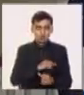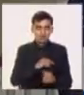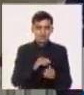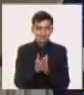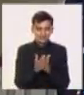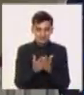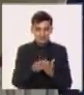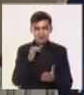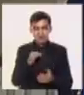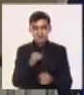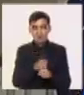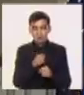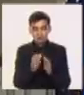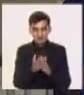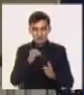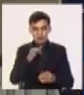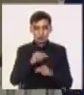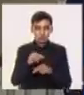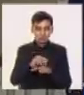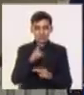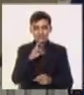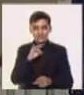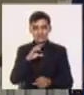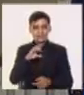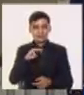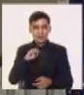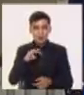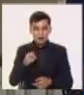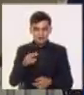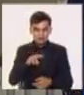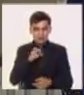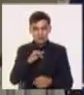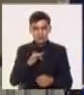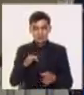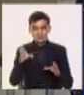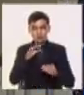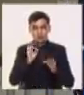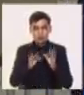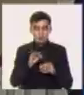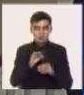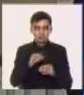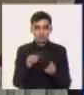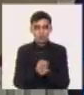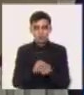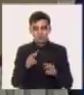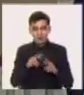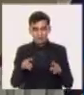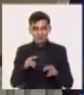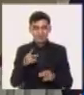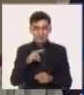для учителя, хрестоматия и определенным нормативным документом для